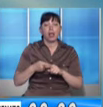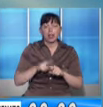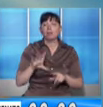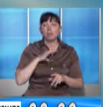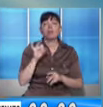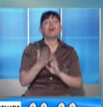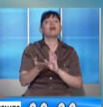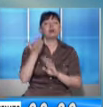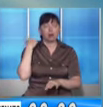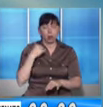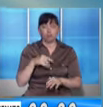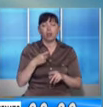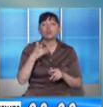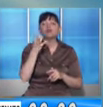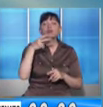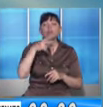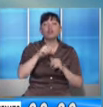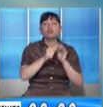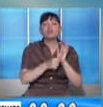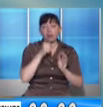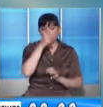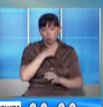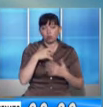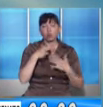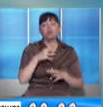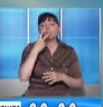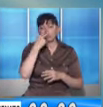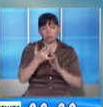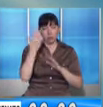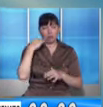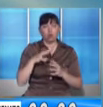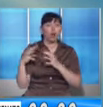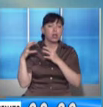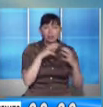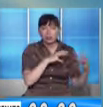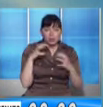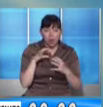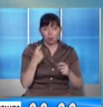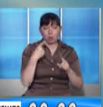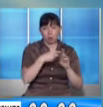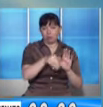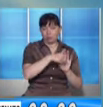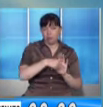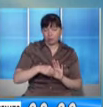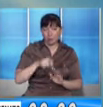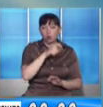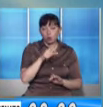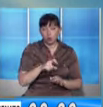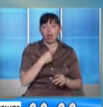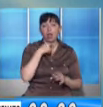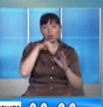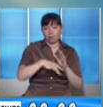și anterior. De începând cu 2016 a apărut această practică de transportare organizată a cetățenilor Republicii Moldova